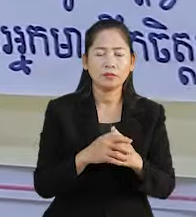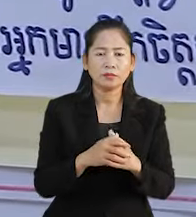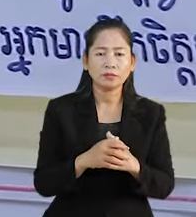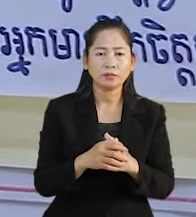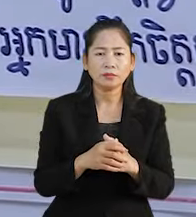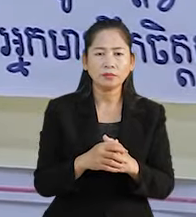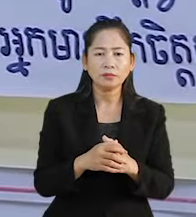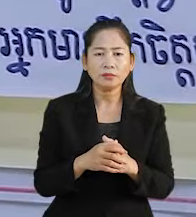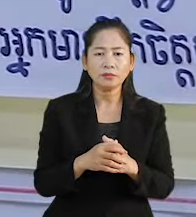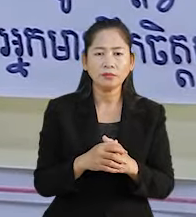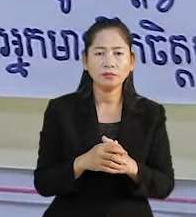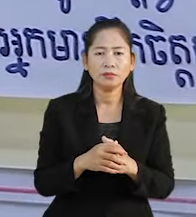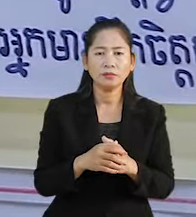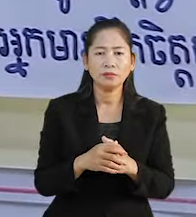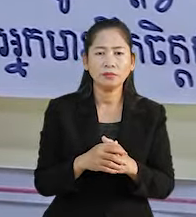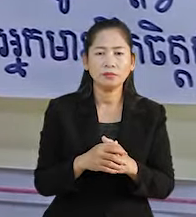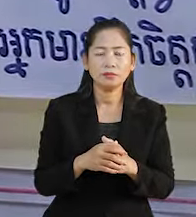ចា